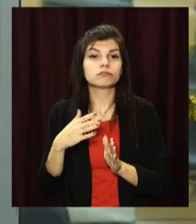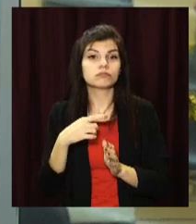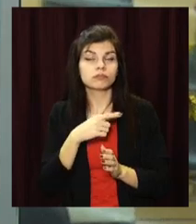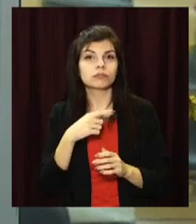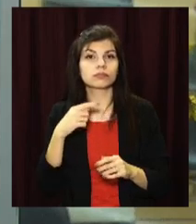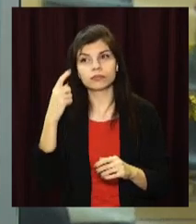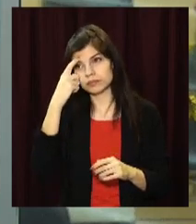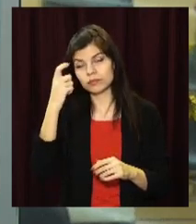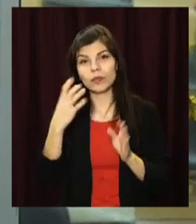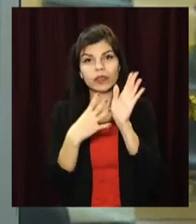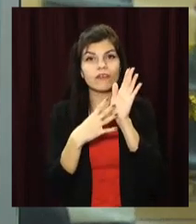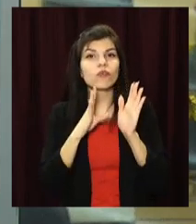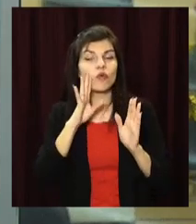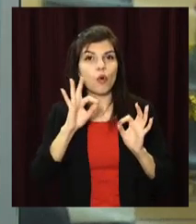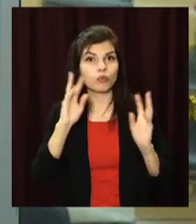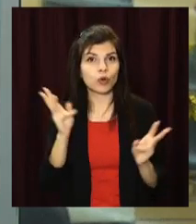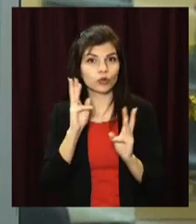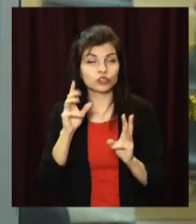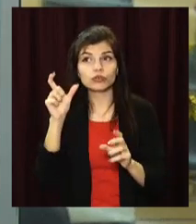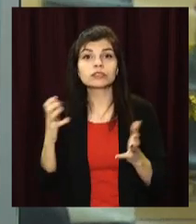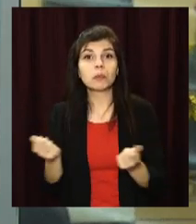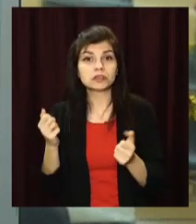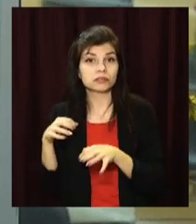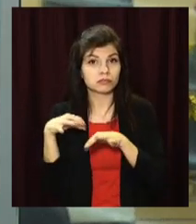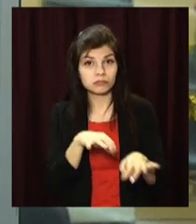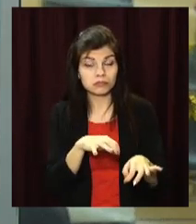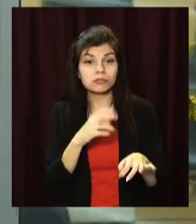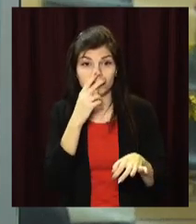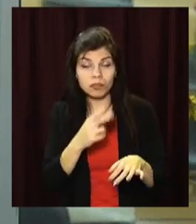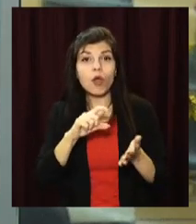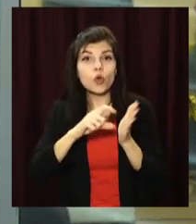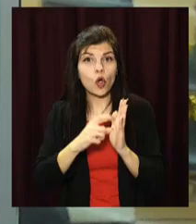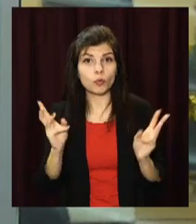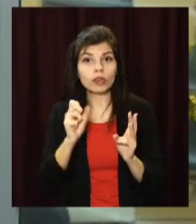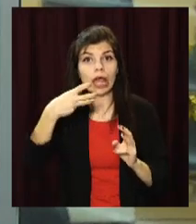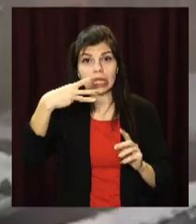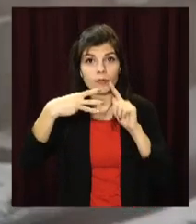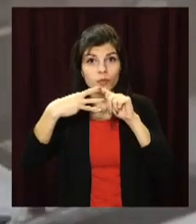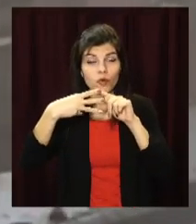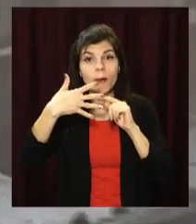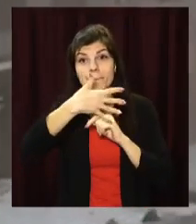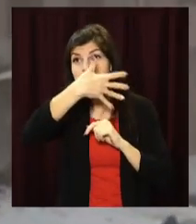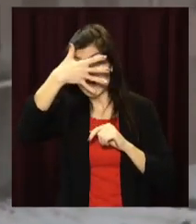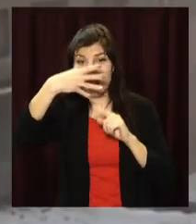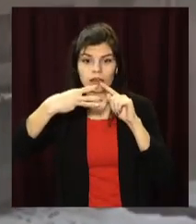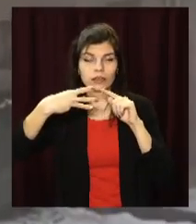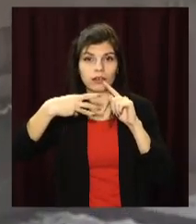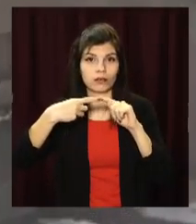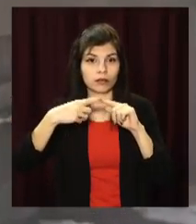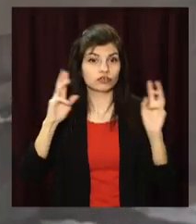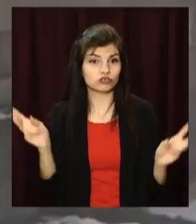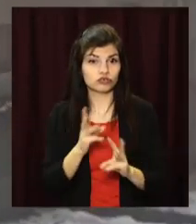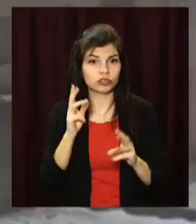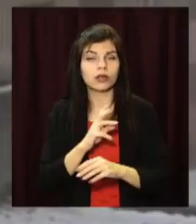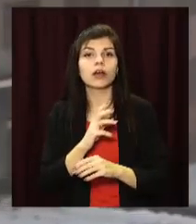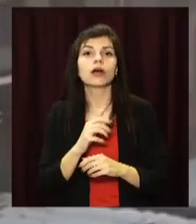десь о 9 ранку. Вогнеборці, які прибули на місце, з'ясували – горить кімната на 3-му поверсі 5-поверхового будинку. Через сильне